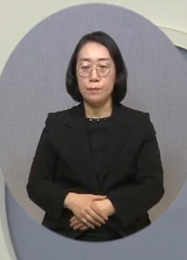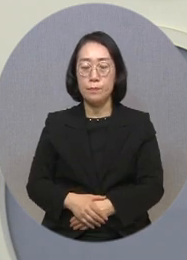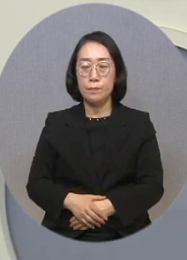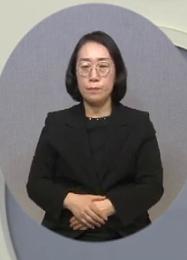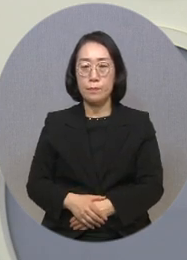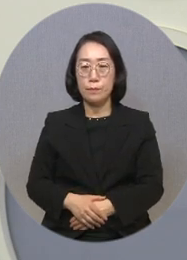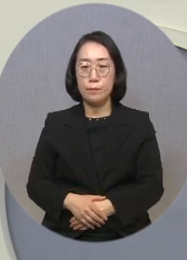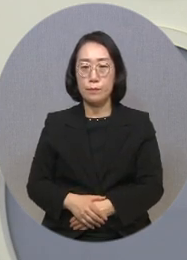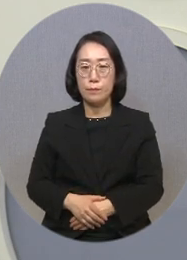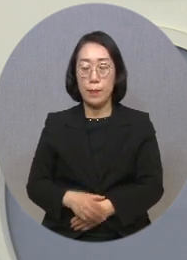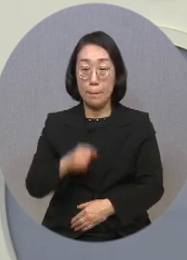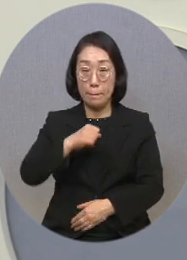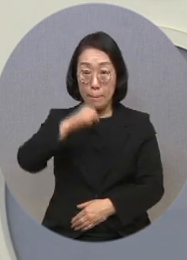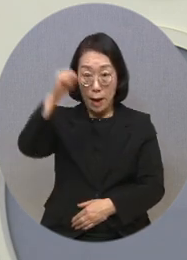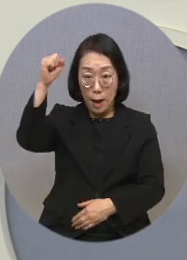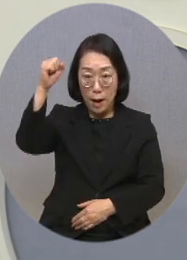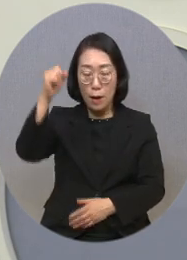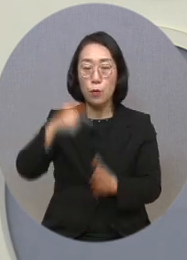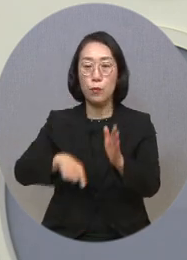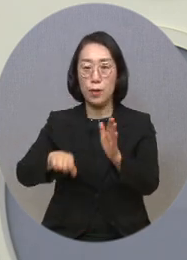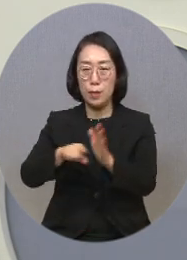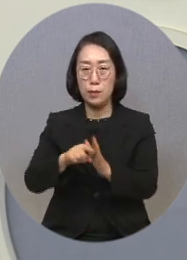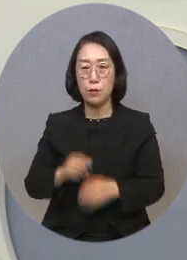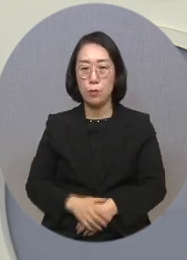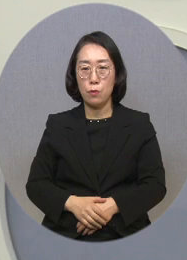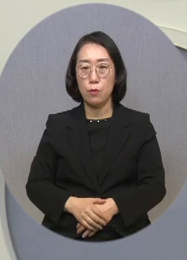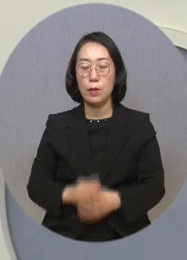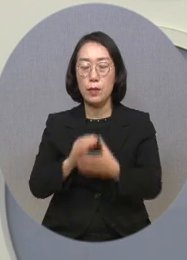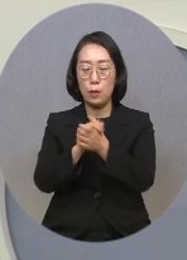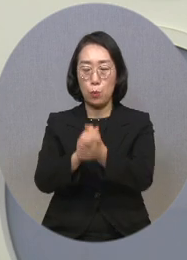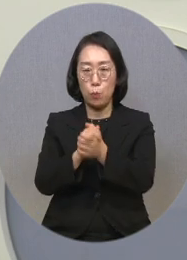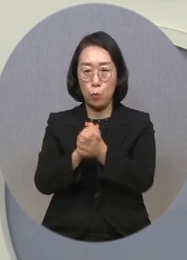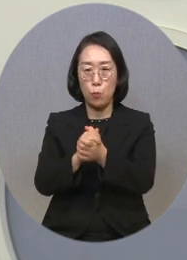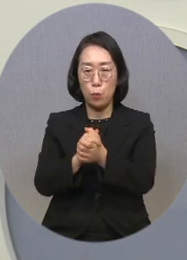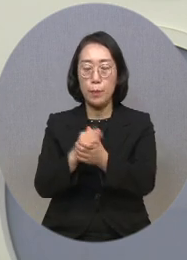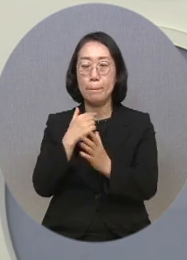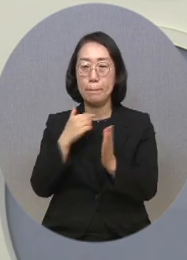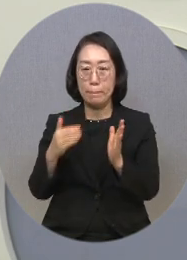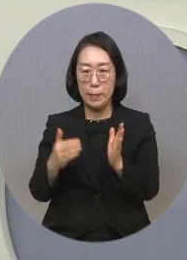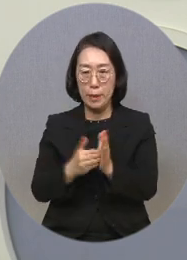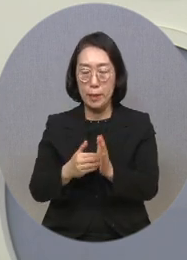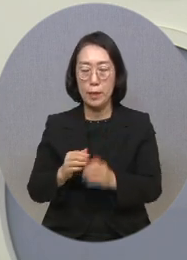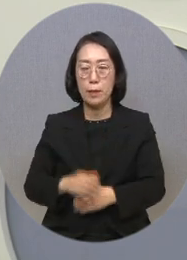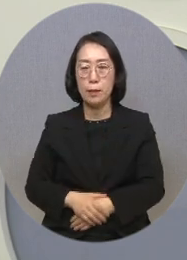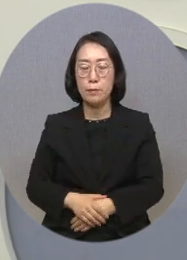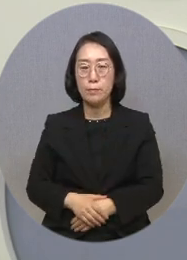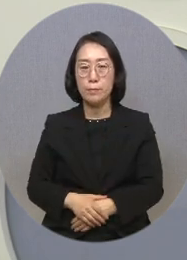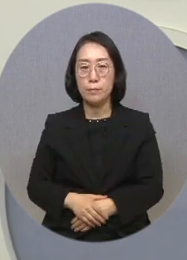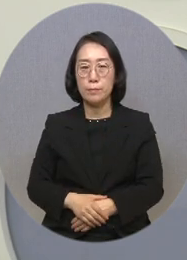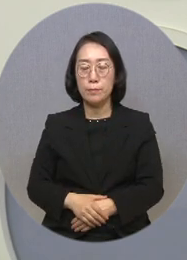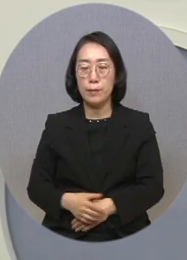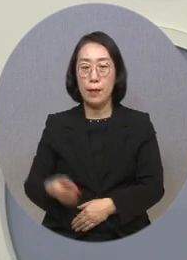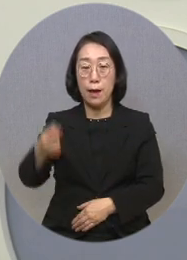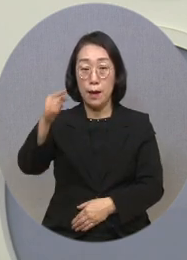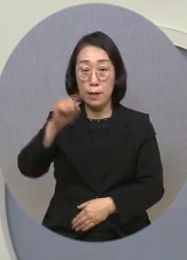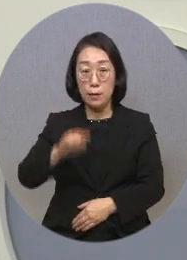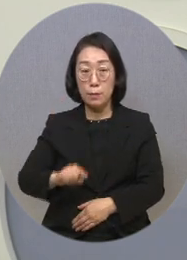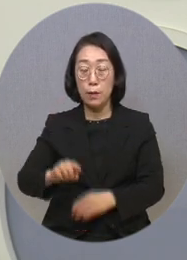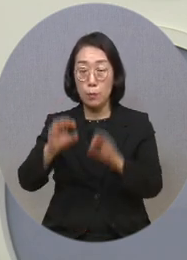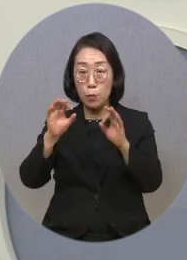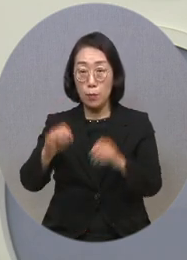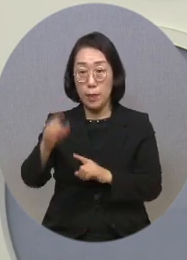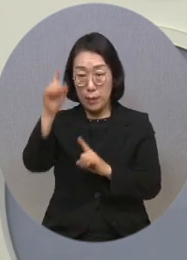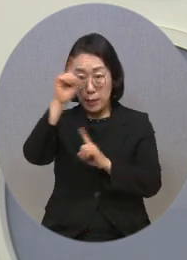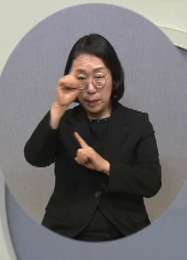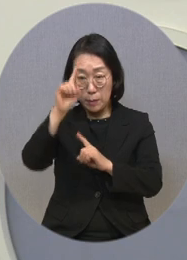대통령이 당선되기를 위해서 또 나름대로 또 기도도 했고 아. 그리고 또 그다음에 또 그